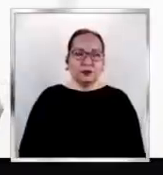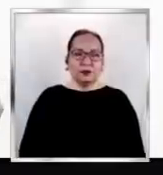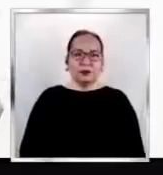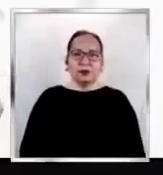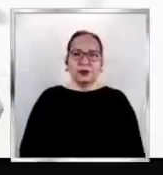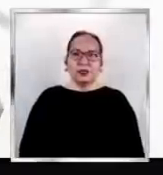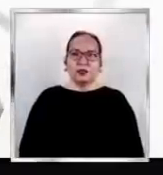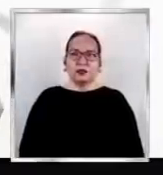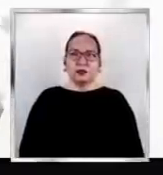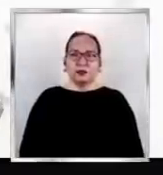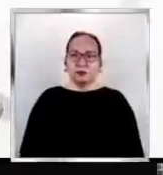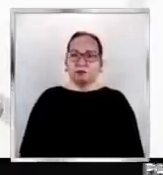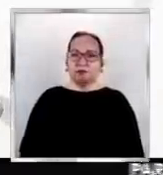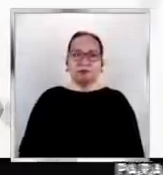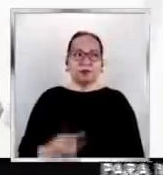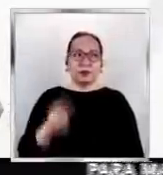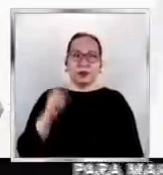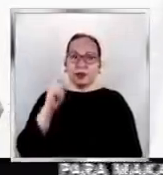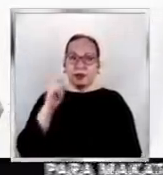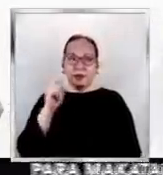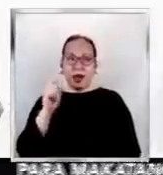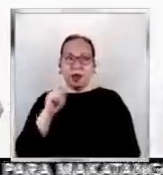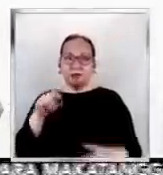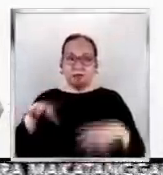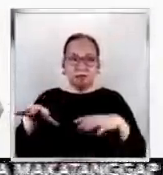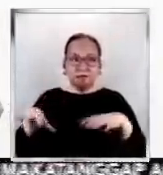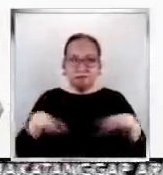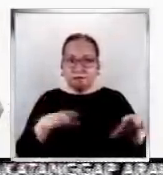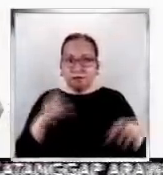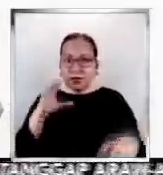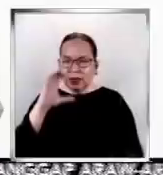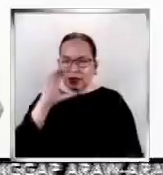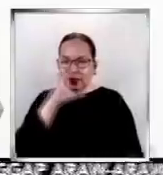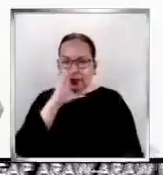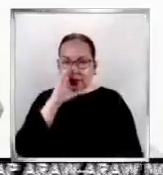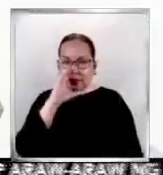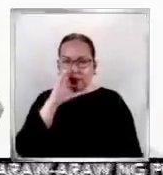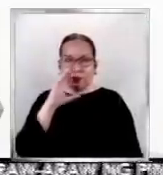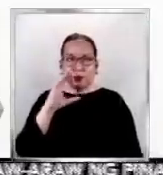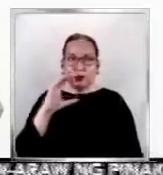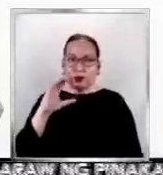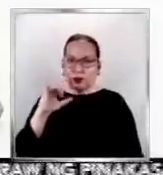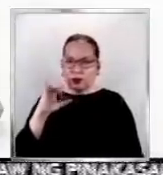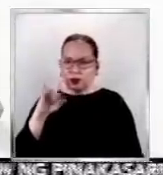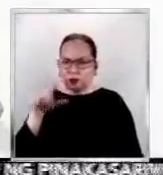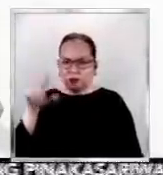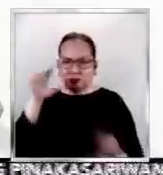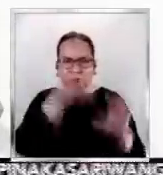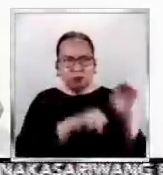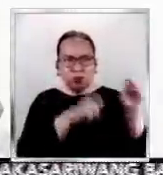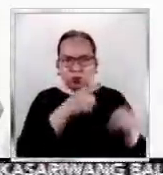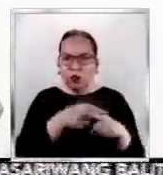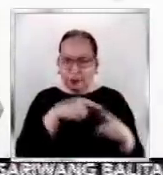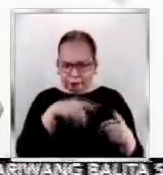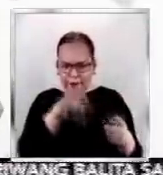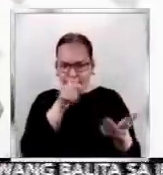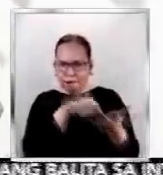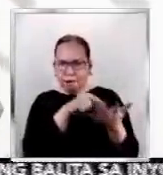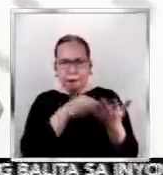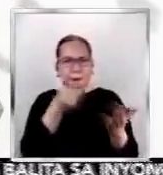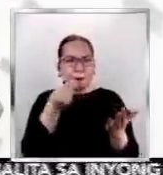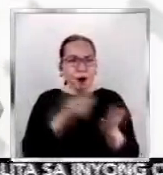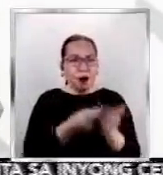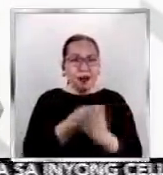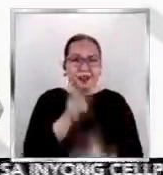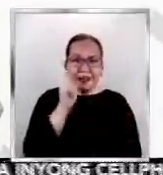Agad kumilos ang CIDG Cebu City Field Unit nang makuha na ang timbre na hawak na ng suspect ang bayad sa peking pera. Pasama, Chief.